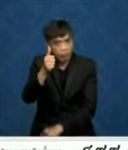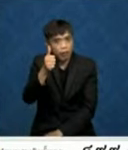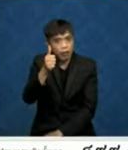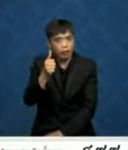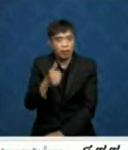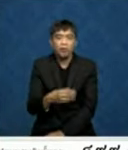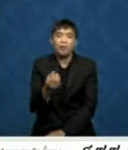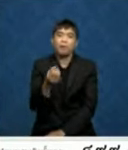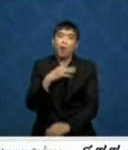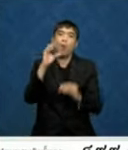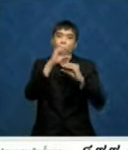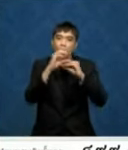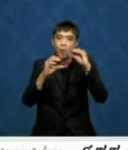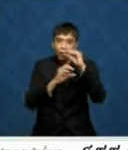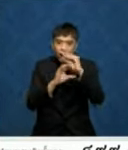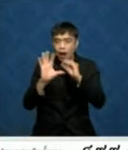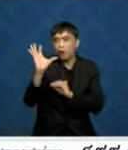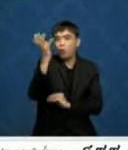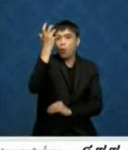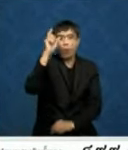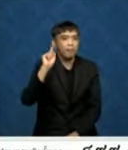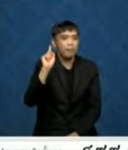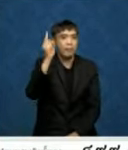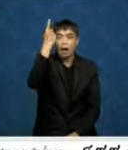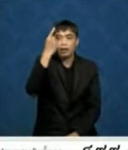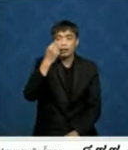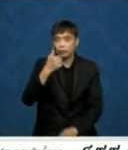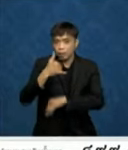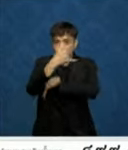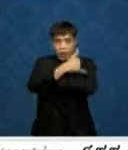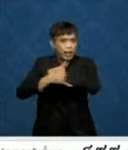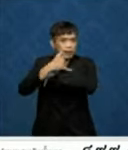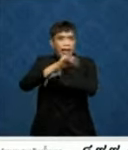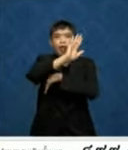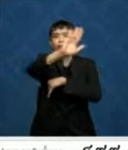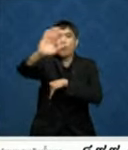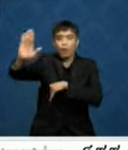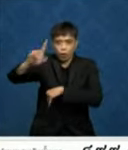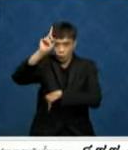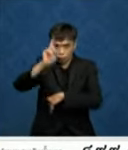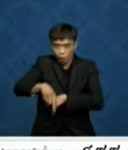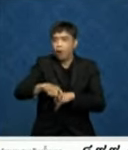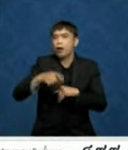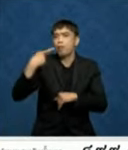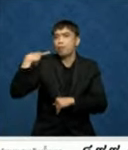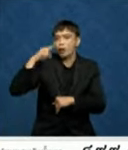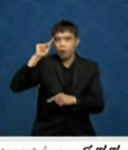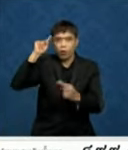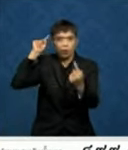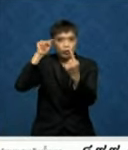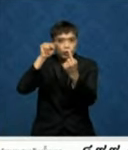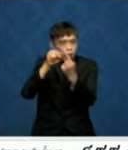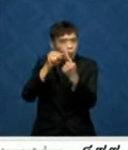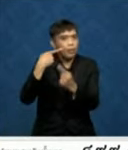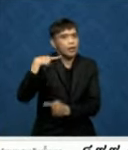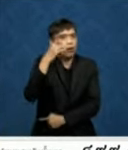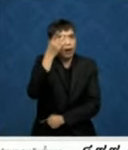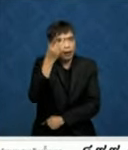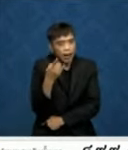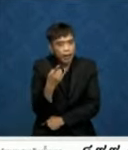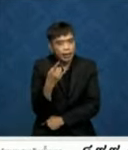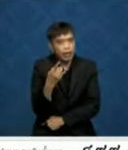งการแรกในโลกนะครับเพราะว่าไม่ว่าประเทศไหนถ้าท่านขอเงินไปใช้ขนาดนี้ท่านต้องบอกได้ชัดแล้วว่าจะเกิดประโยชน์หรือผลตอบแทนได้แค่ไหน